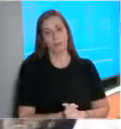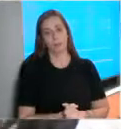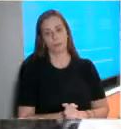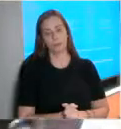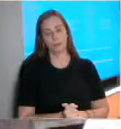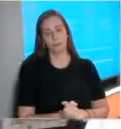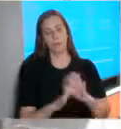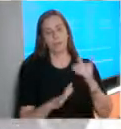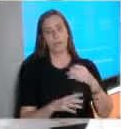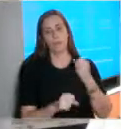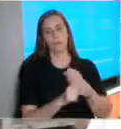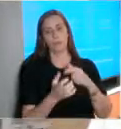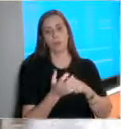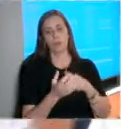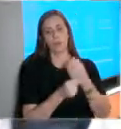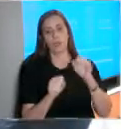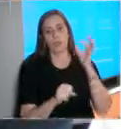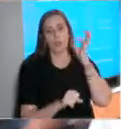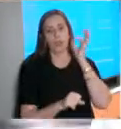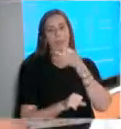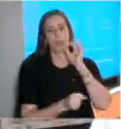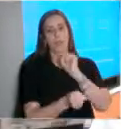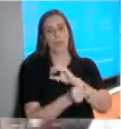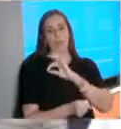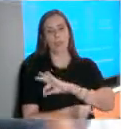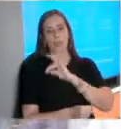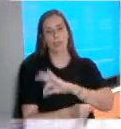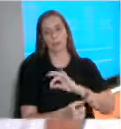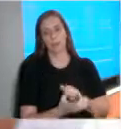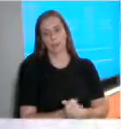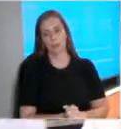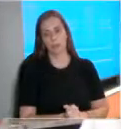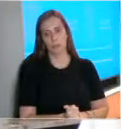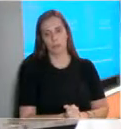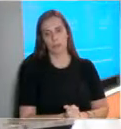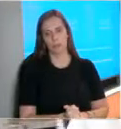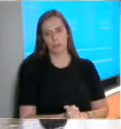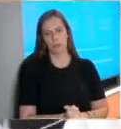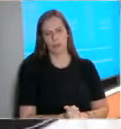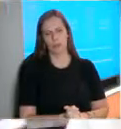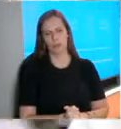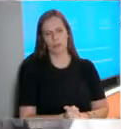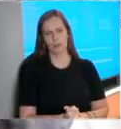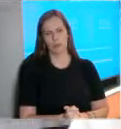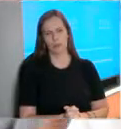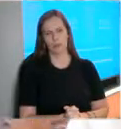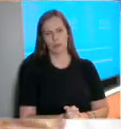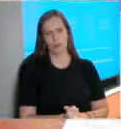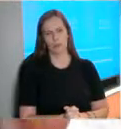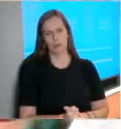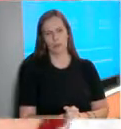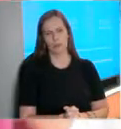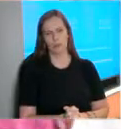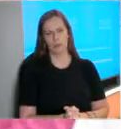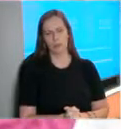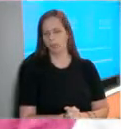השאלה האחרונה, מה צריך לעשות כדי לשחרר את הצעירה הישראלית שכלואה בסין כרגע, ברוסיה, סליחה?